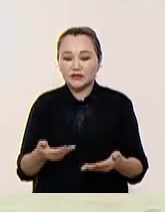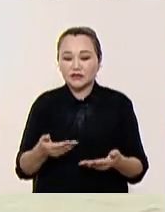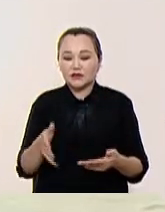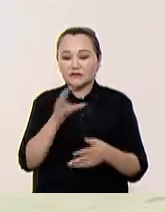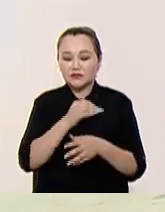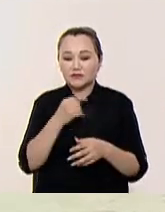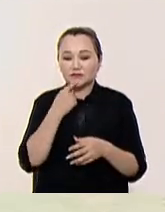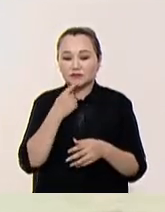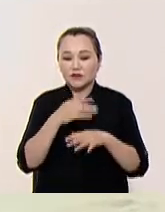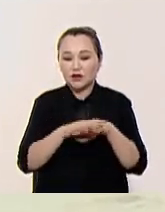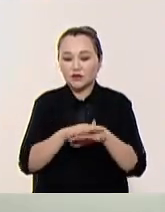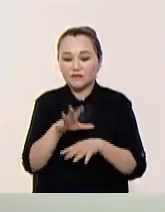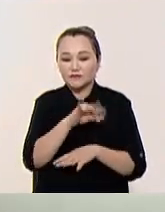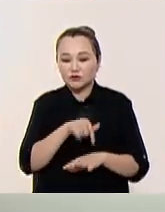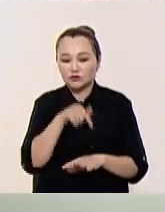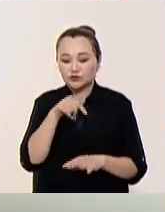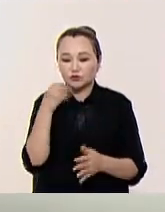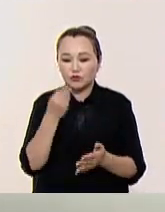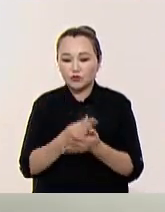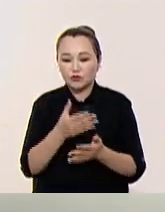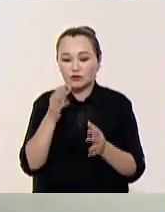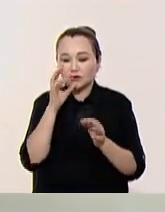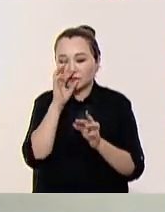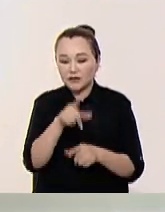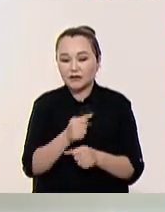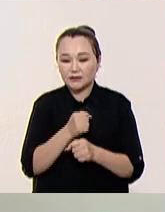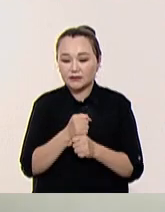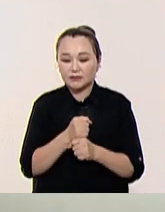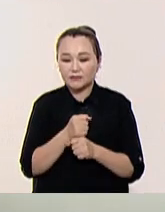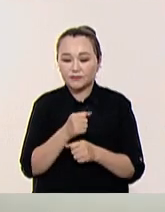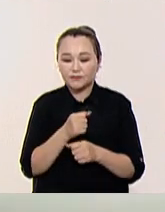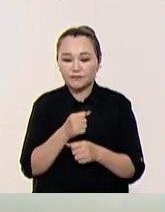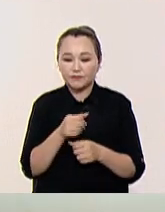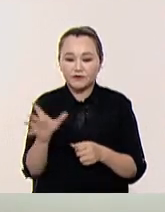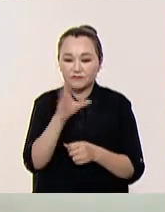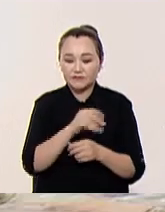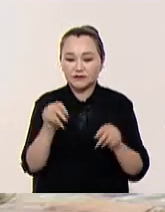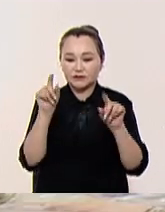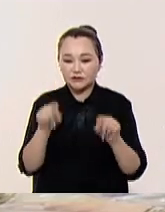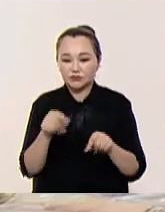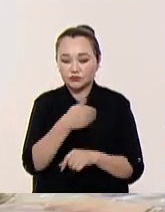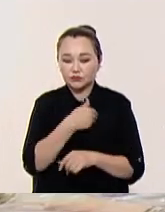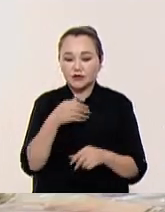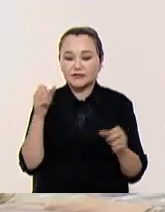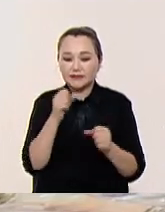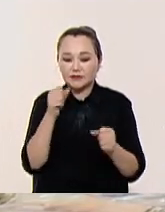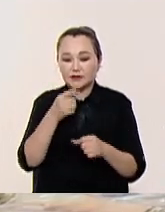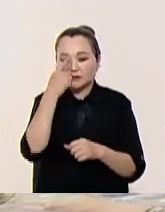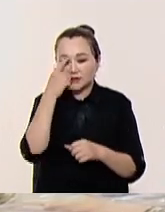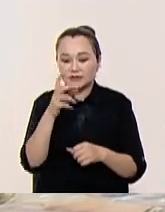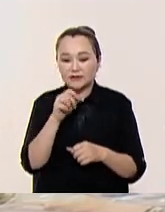Қиыншылықтың бәрі қарапайым халыққа не қалады. Қымбаттатқан дұрыс емес. Бәрін түсірсе. Қыстың қамын жаз ойлаған